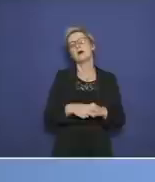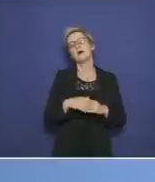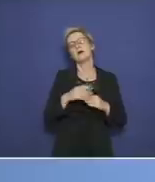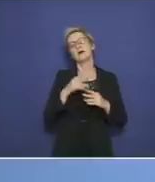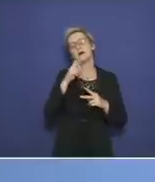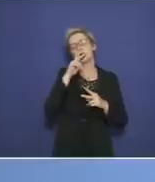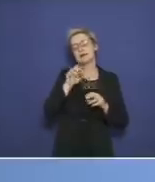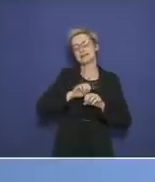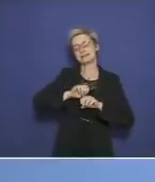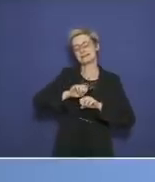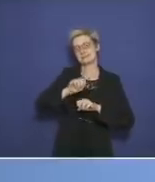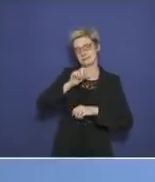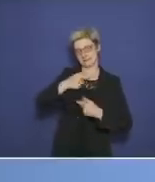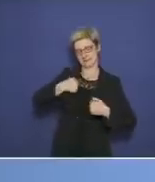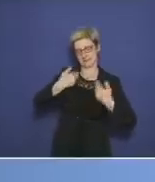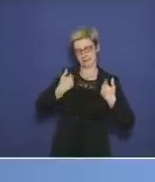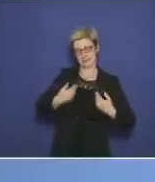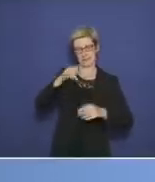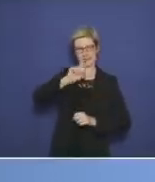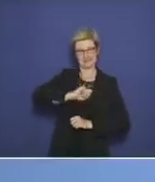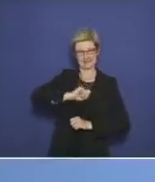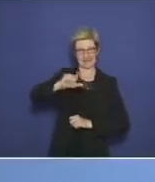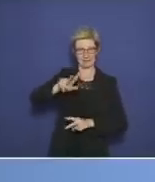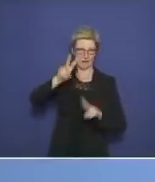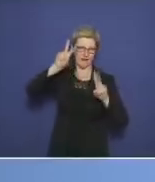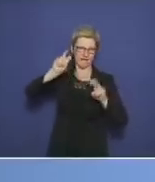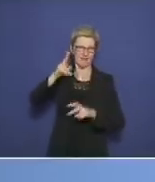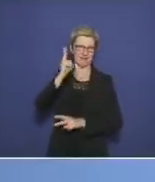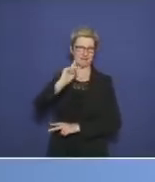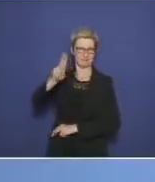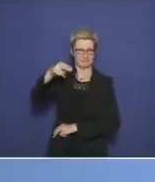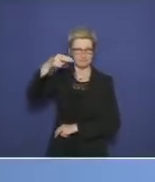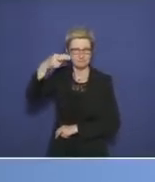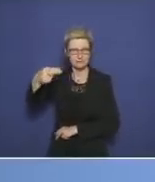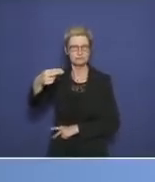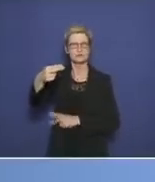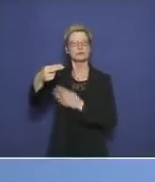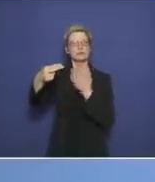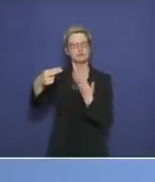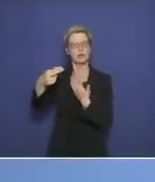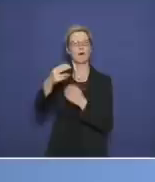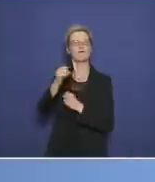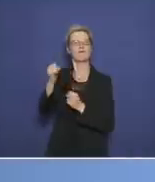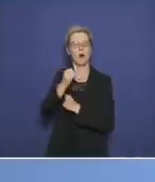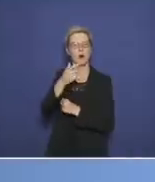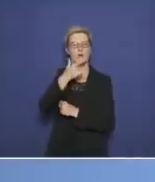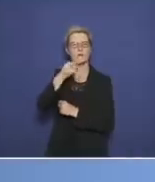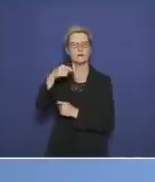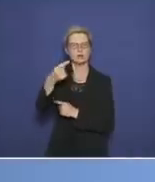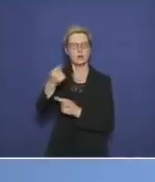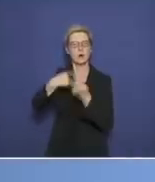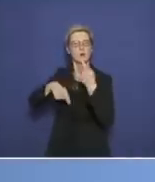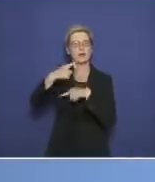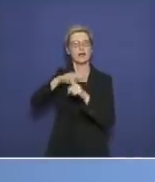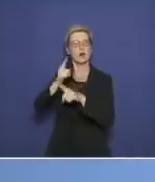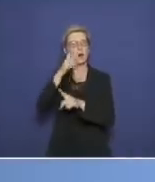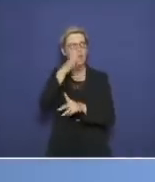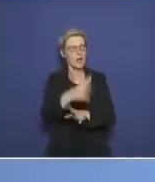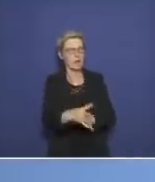des Senders ankommt, sondern insbesondere auch um die Frage, wie eine solche Äußerung beim jeweiligen Empfänger aufgenommen